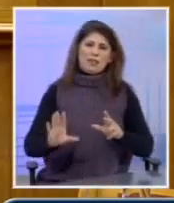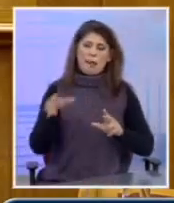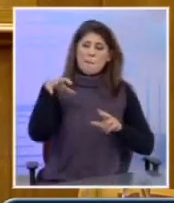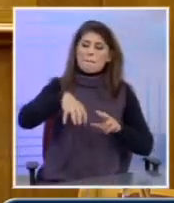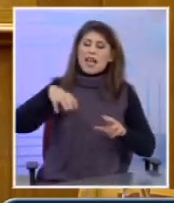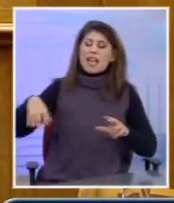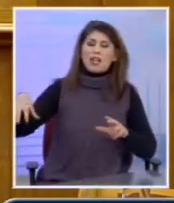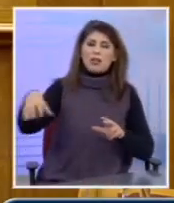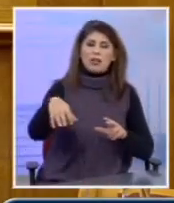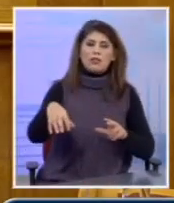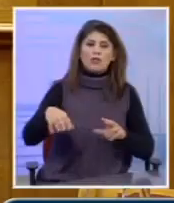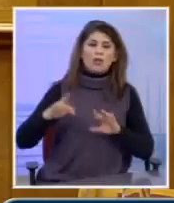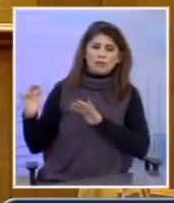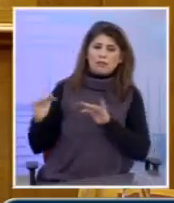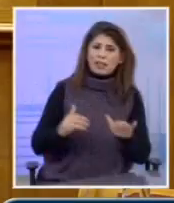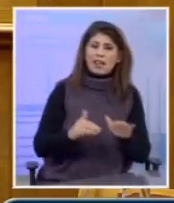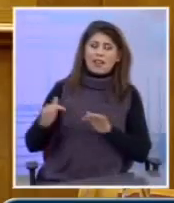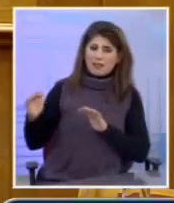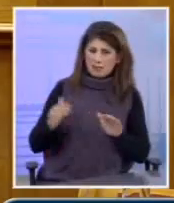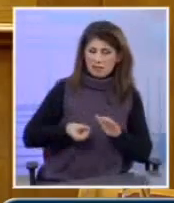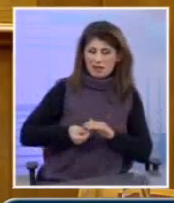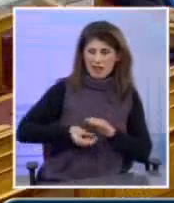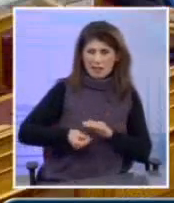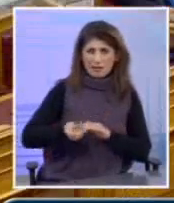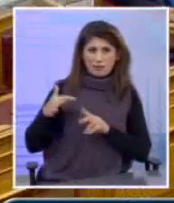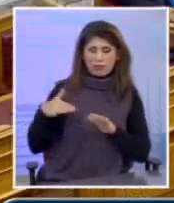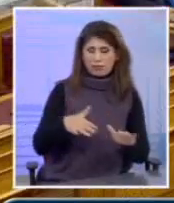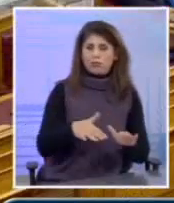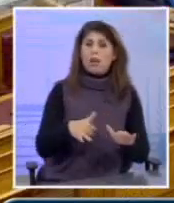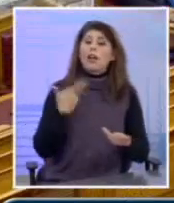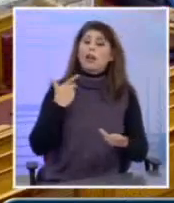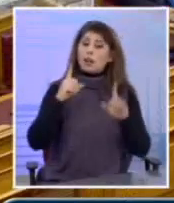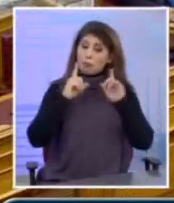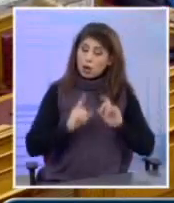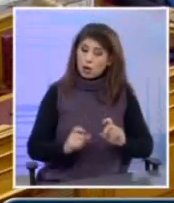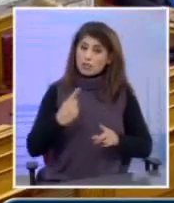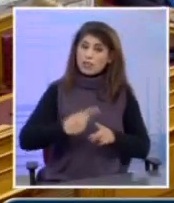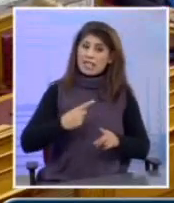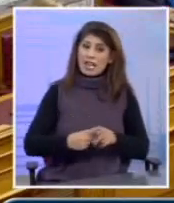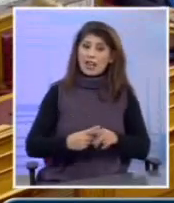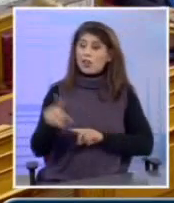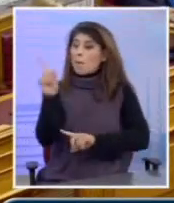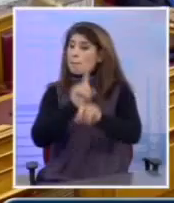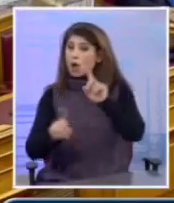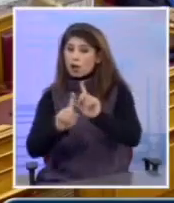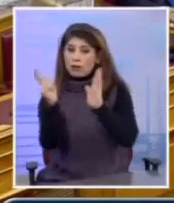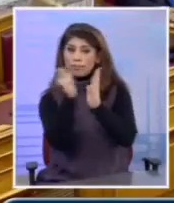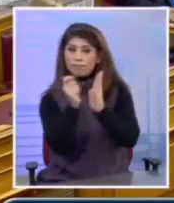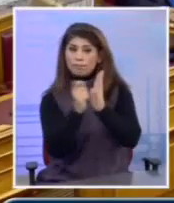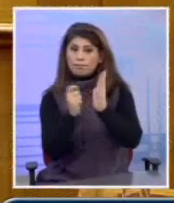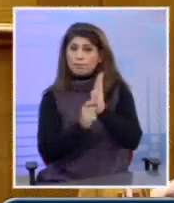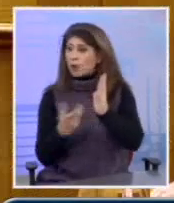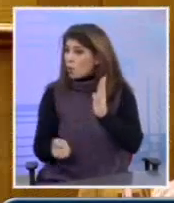μεικτών μεταναστευτικών ροών και από την υποχρέωση της χώρας να ταυτοποιεί πλήρως τους νεοεισερχόμενους στα σημεία εισόδου.